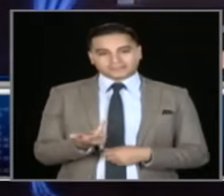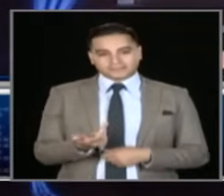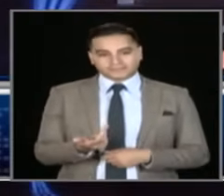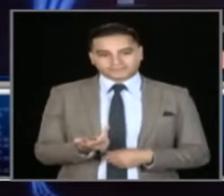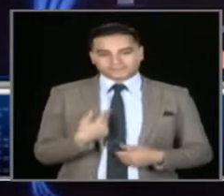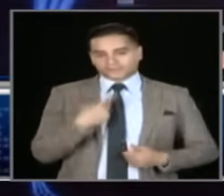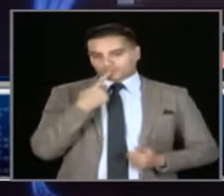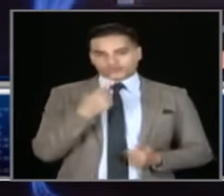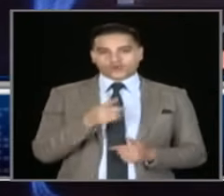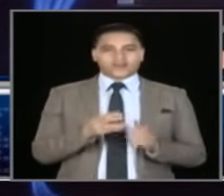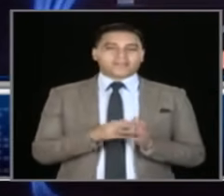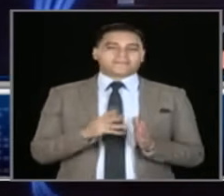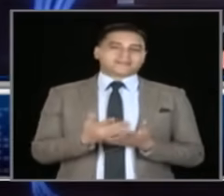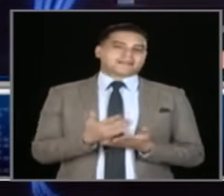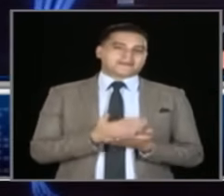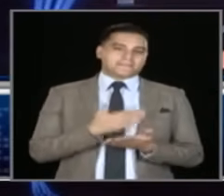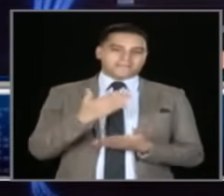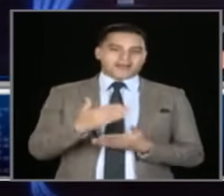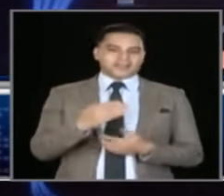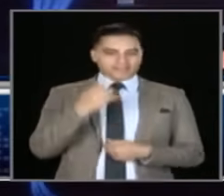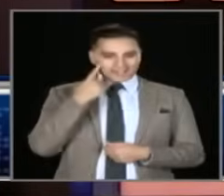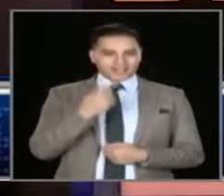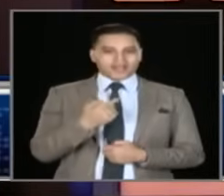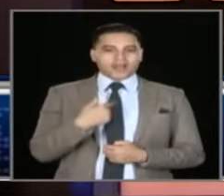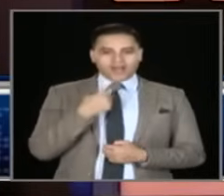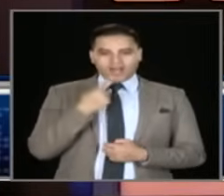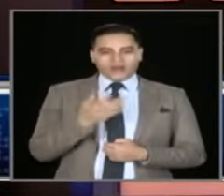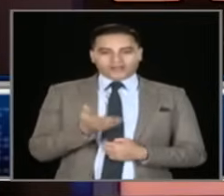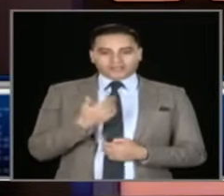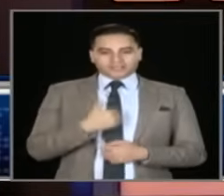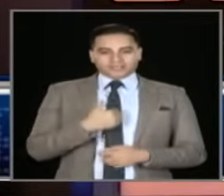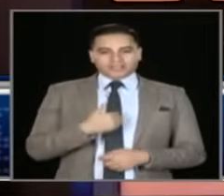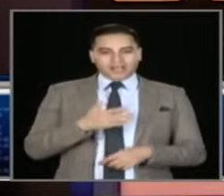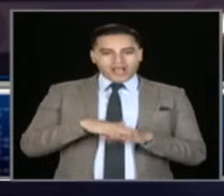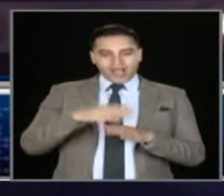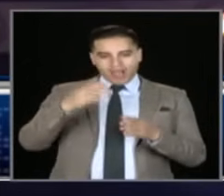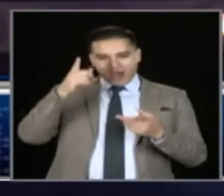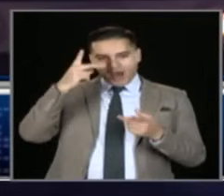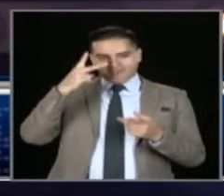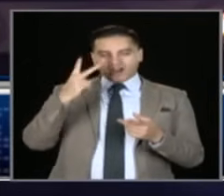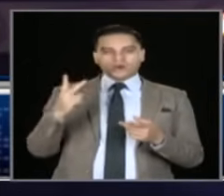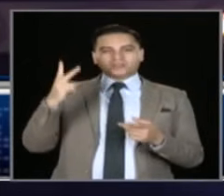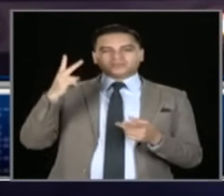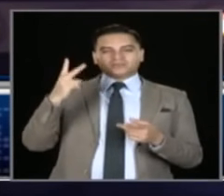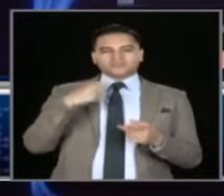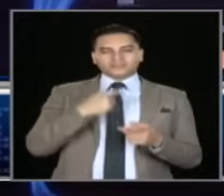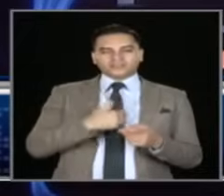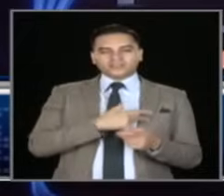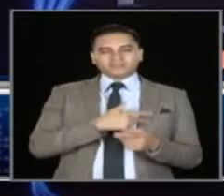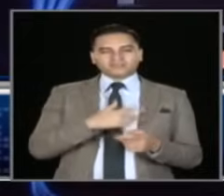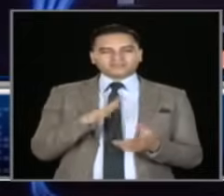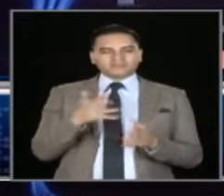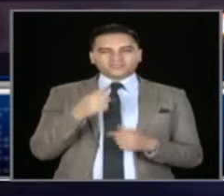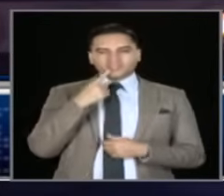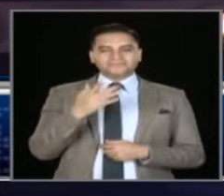ايوه مش هقول لكم جامعة ايه، انا عمري ما سمعت علم النيازك في 2007. عمري ما سمعت عن شناوي غير مصري،